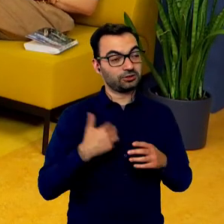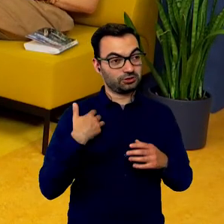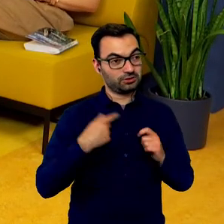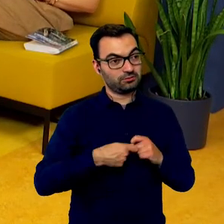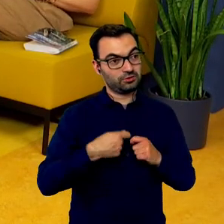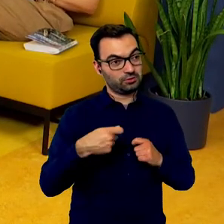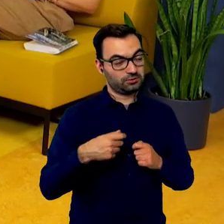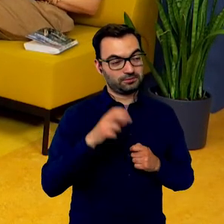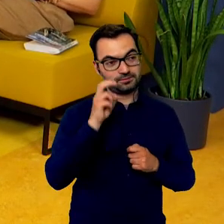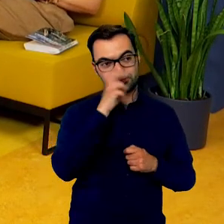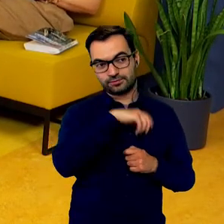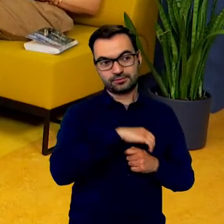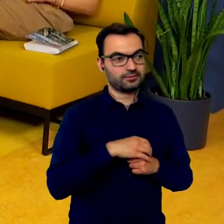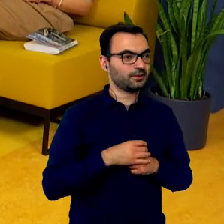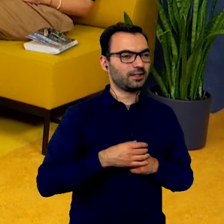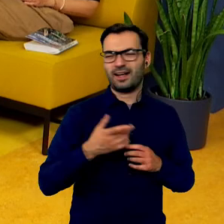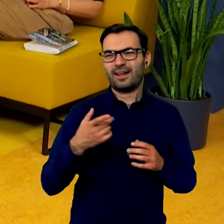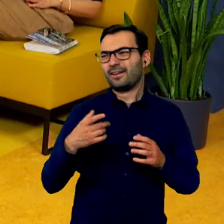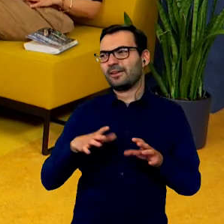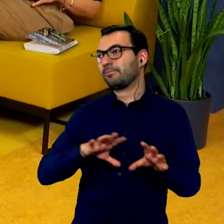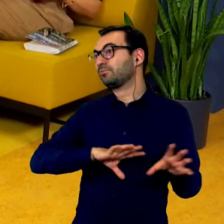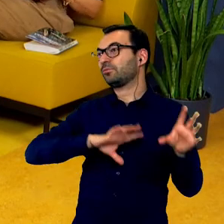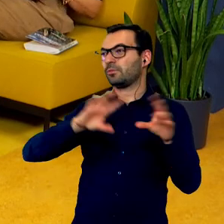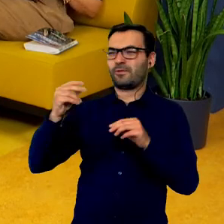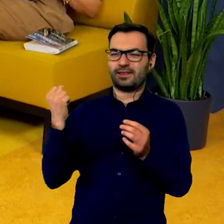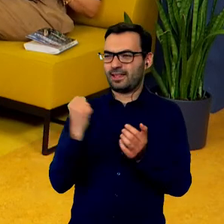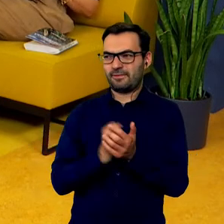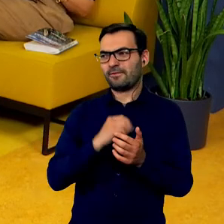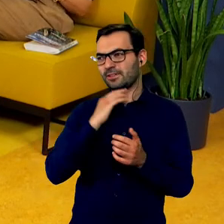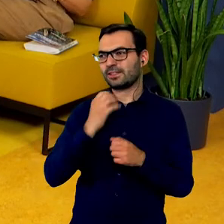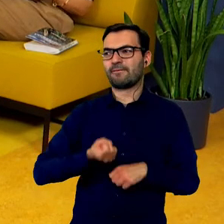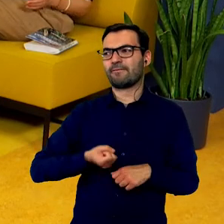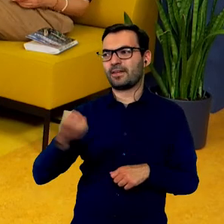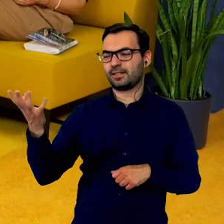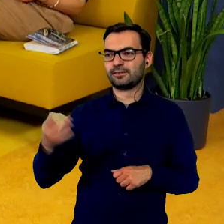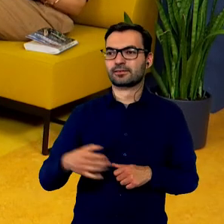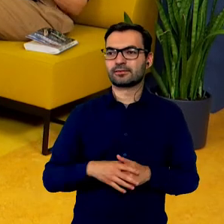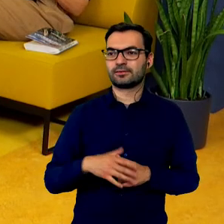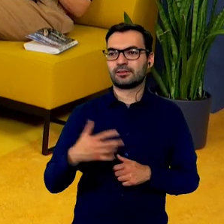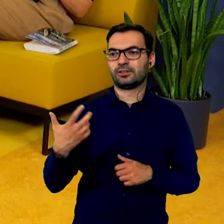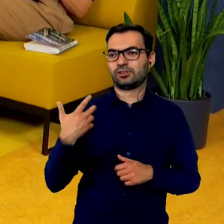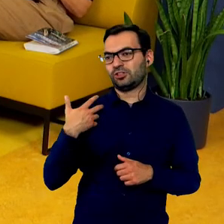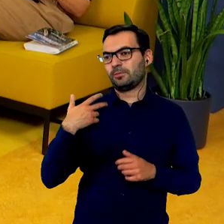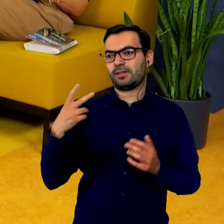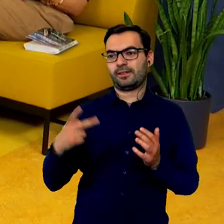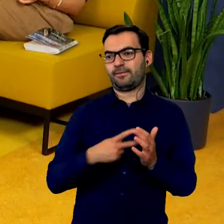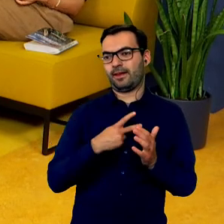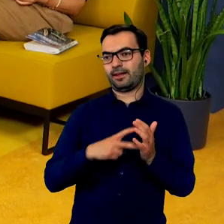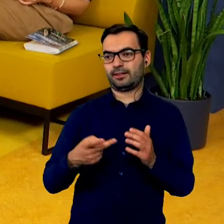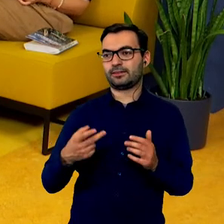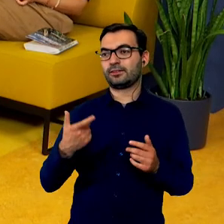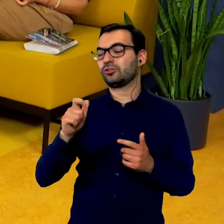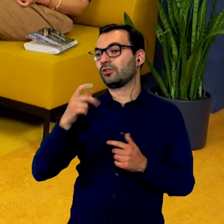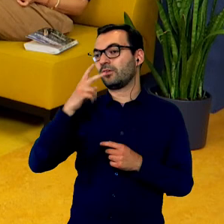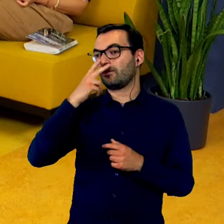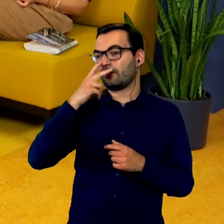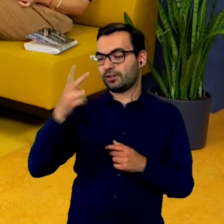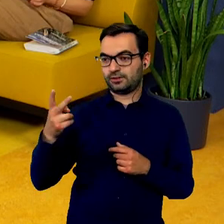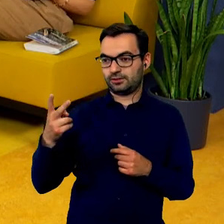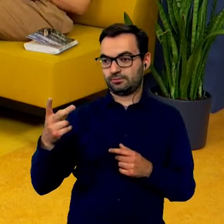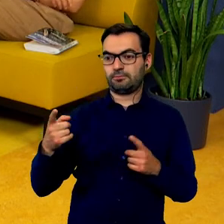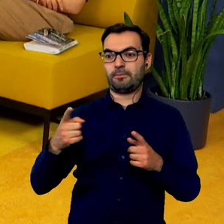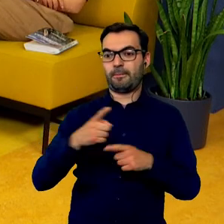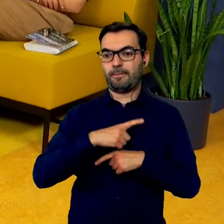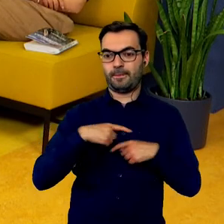sobie też zapisać. Naprawdę, wyjazd, nawet nie emigracja, wyjazd, bo żyjemy dwa razy. To, co widzimy, to jesteśmy